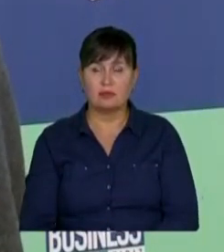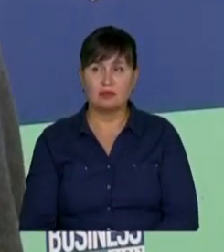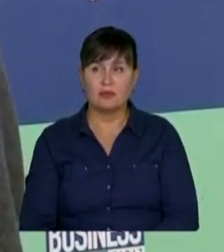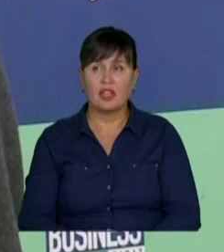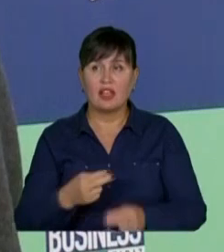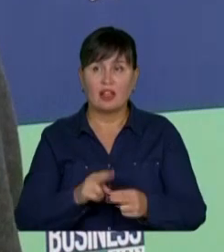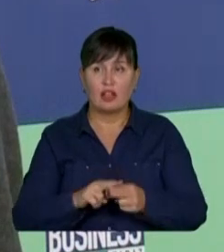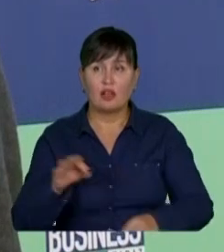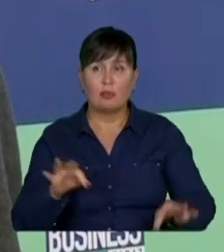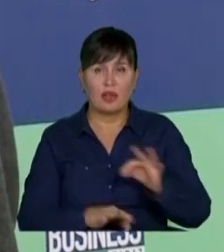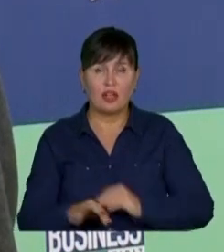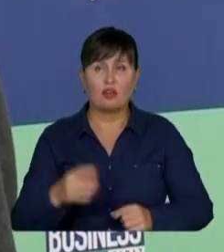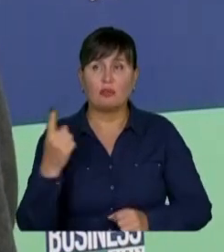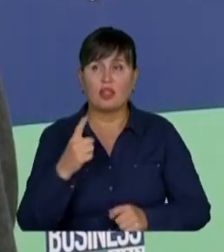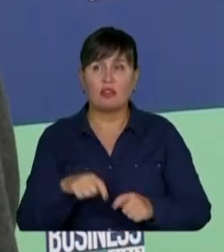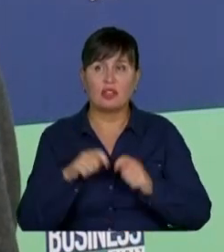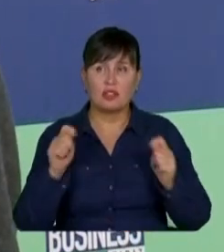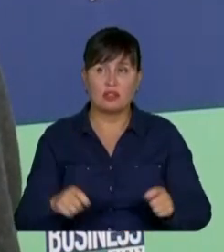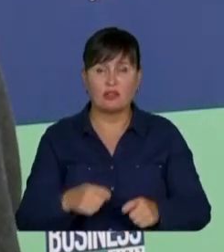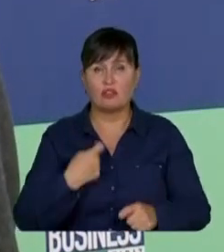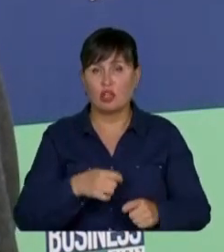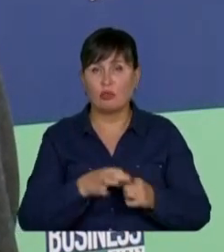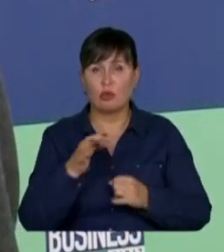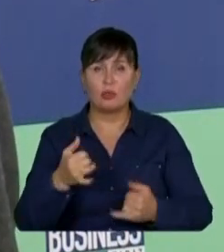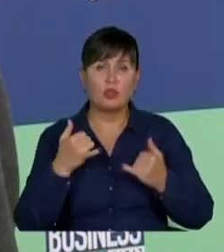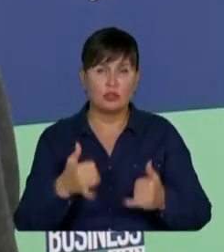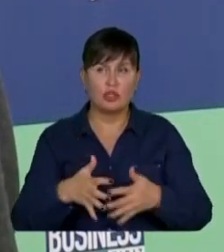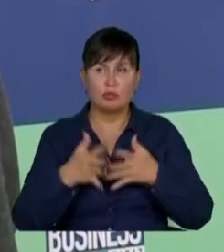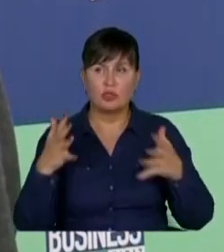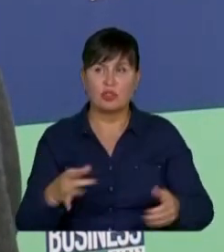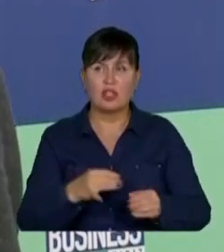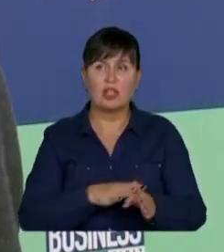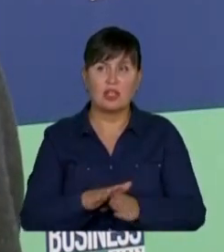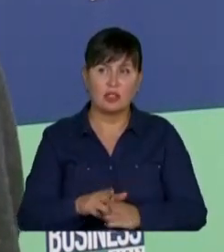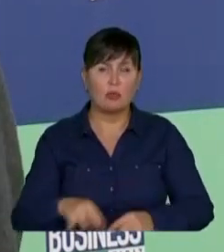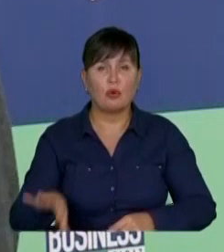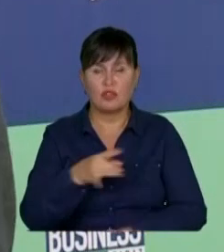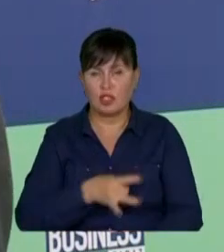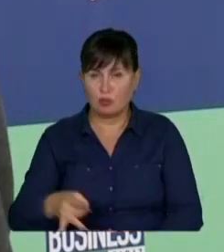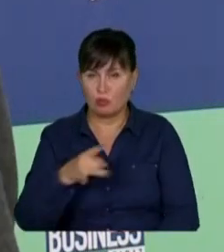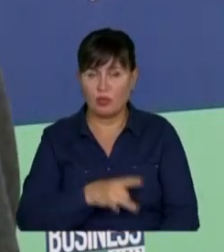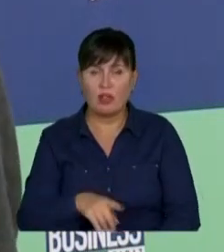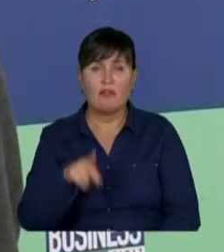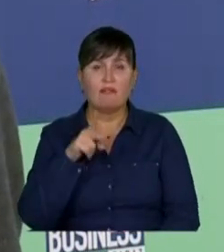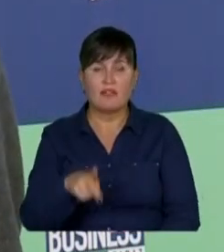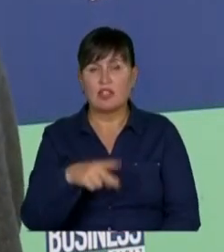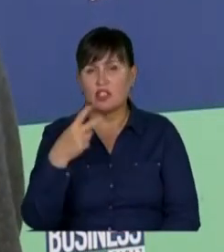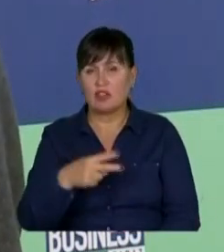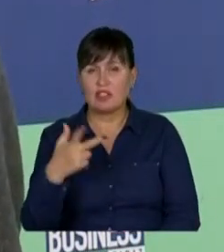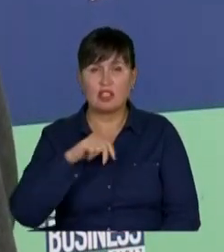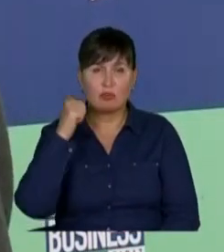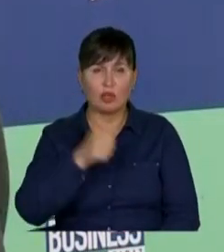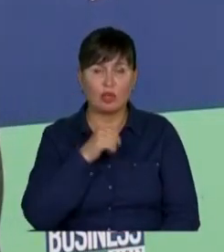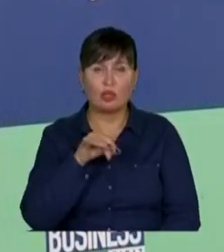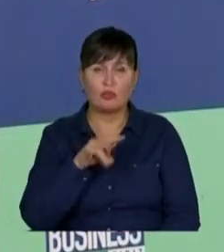Этот проект впервые стартовал в Жамбылской области. Сейчас он масштабирован и реализуется по всей республике. В 2023 году